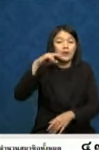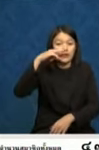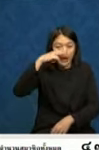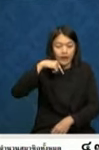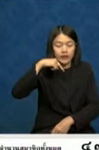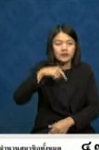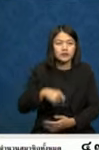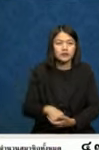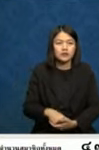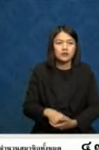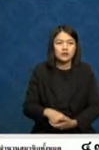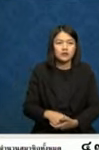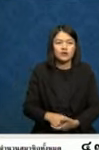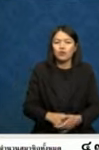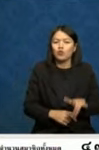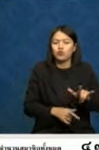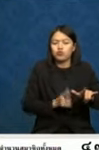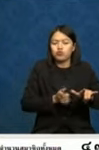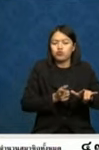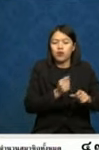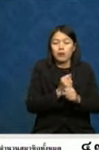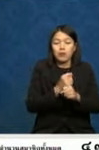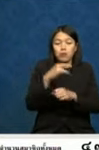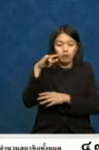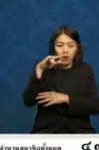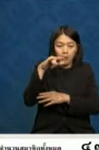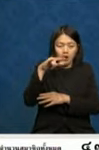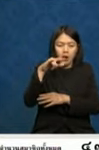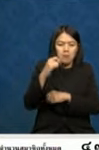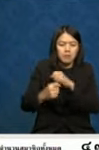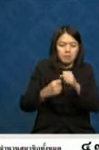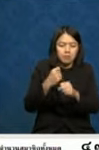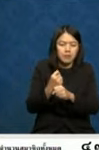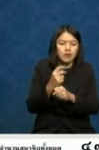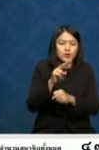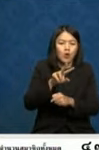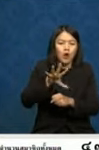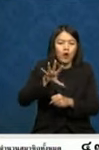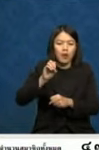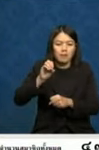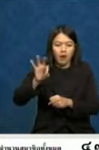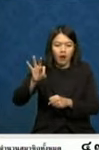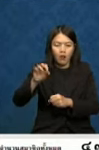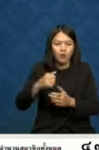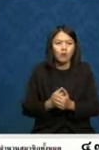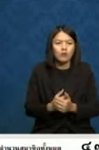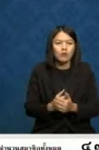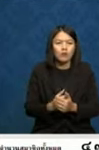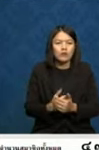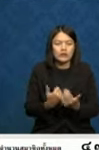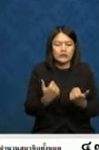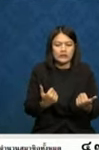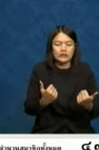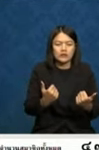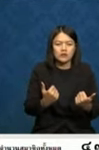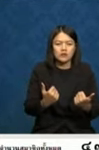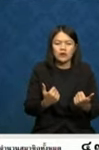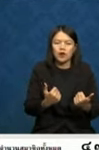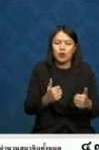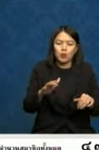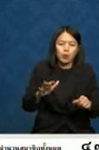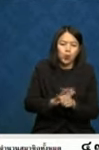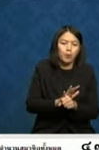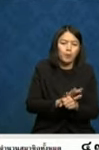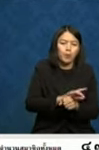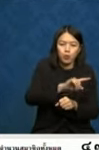ทยนะครับแล้วก็เข้ามาประจำการกับกองทัพอากาศตั้งแต่ปี2559ซึ่งณปัจจุบันนี้ครบกำหนดวง